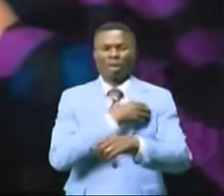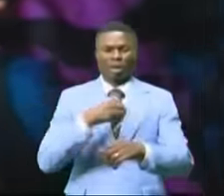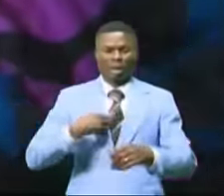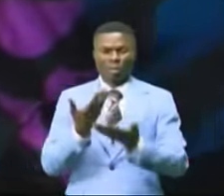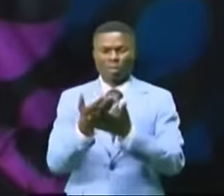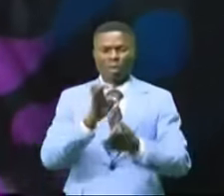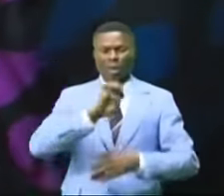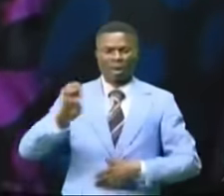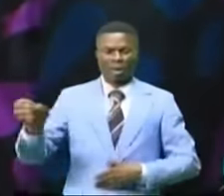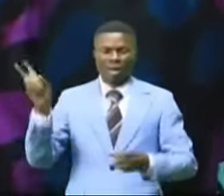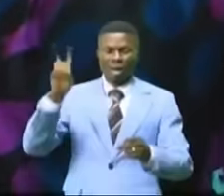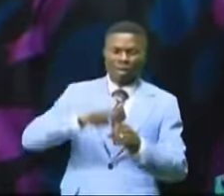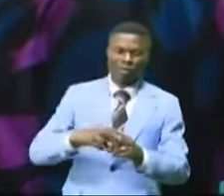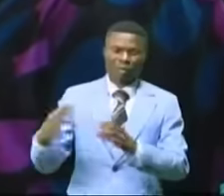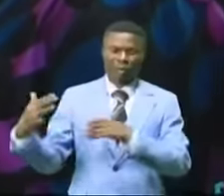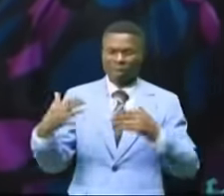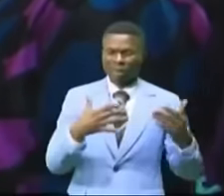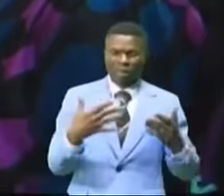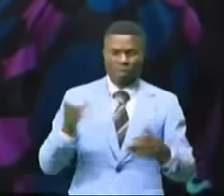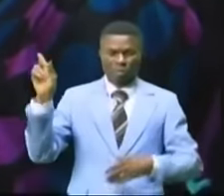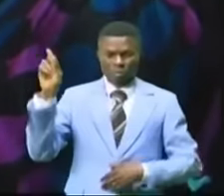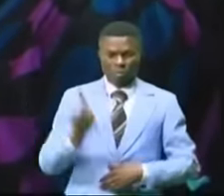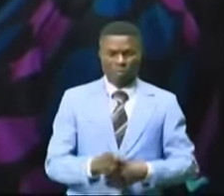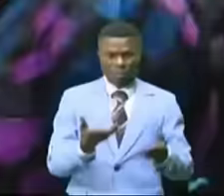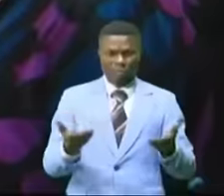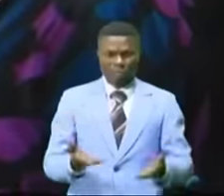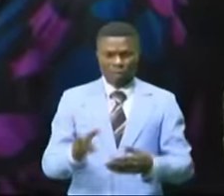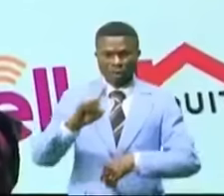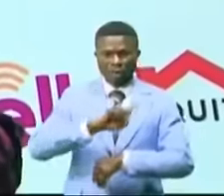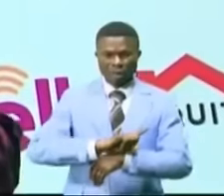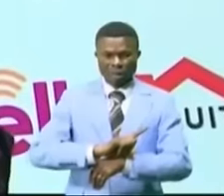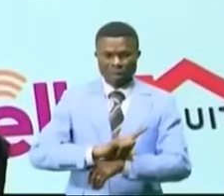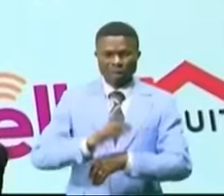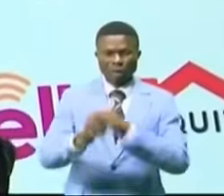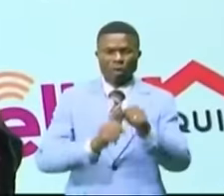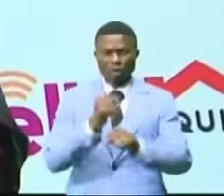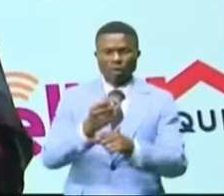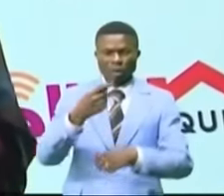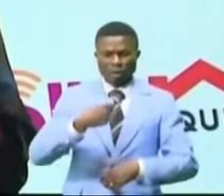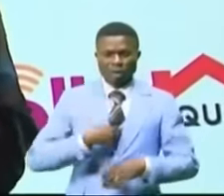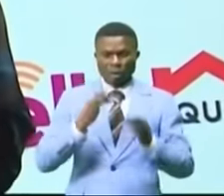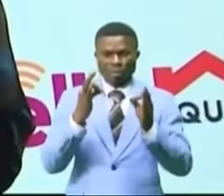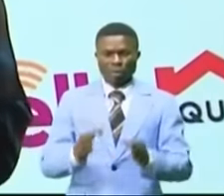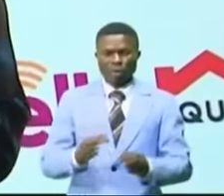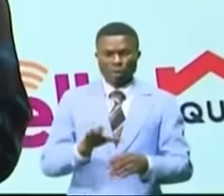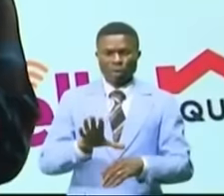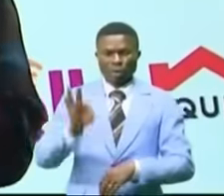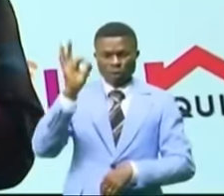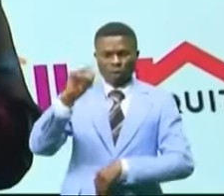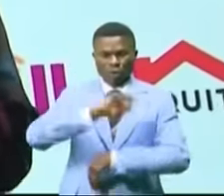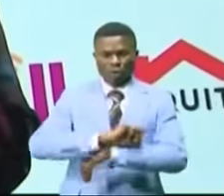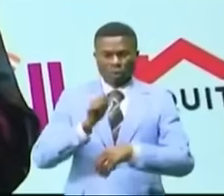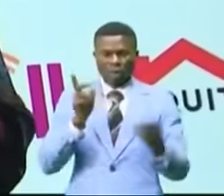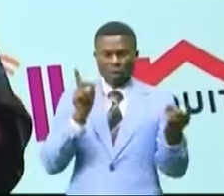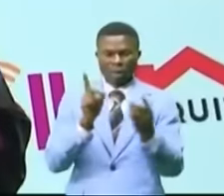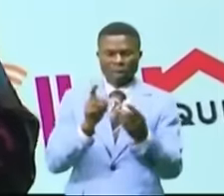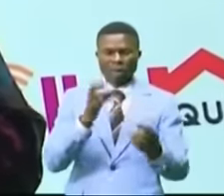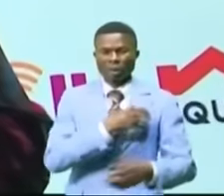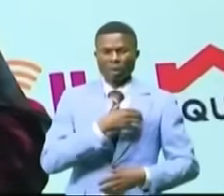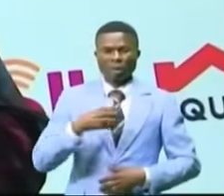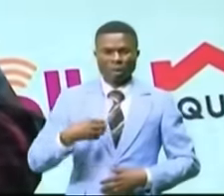l'Est. Victime de la guerre. Je viens ici, c'est vrai que c'est le jour de mon anniversaire, mais chaque occasion pour moi de rencontrer des